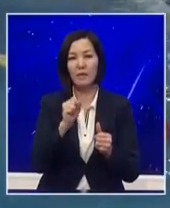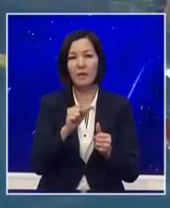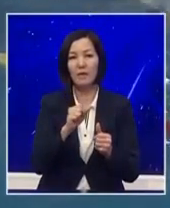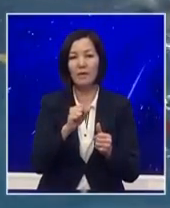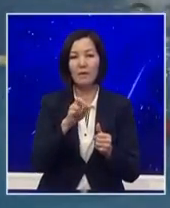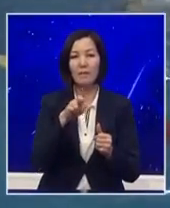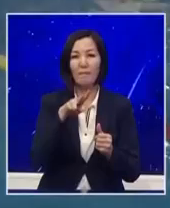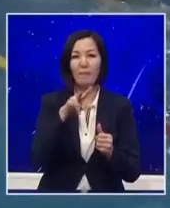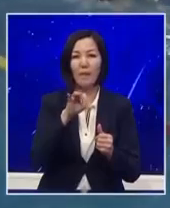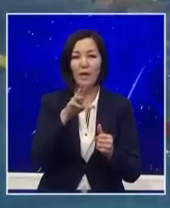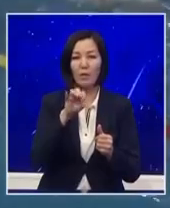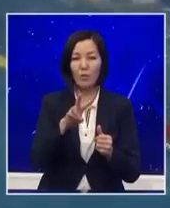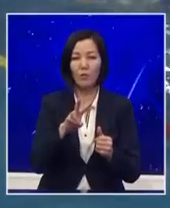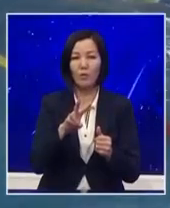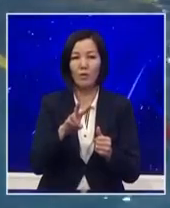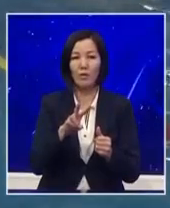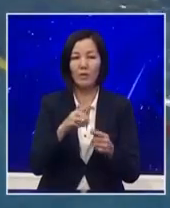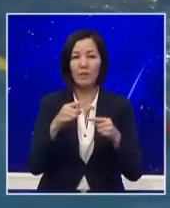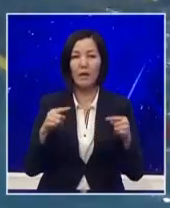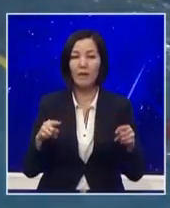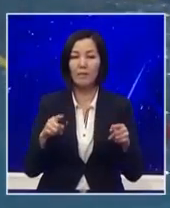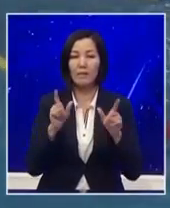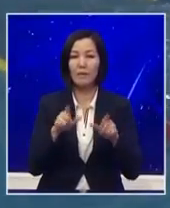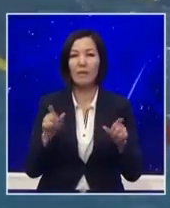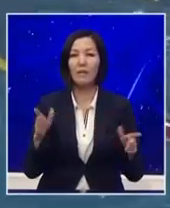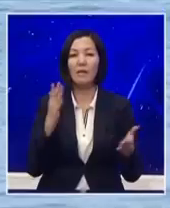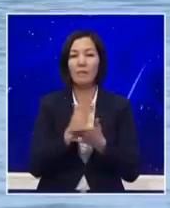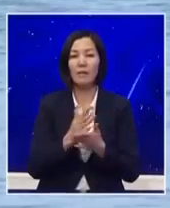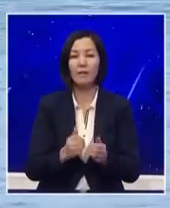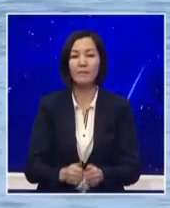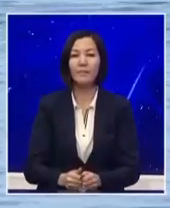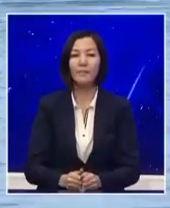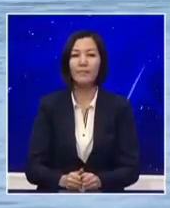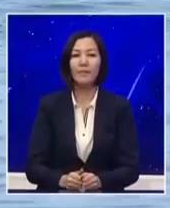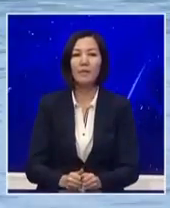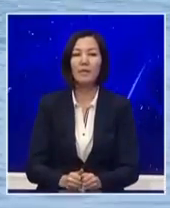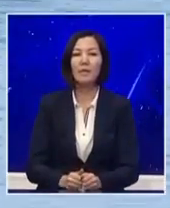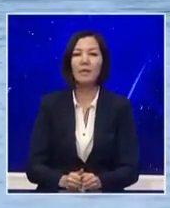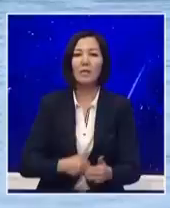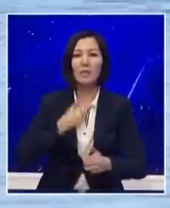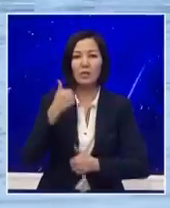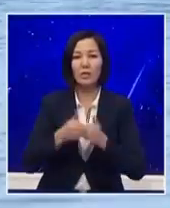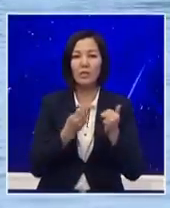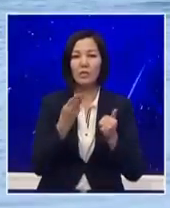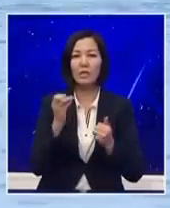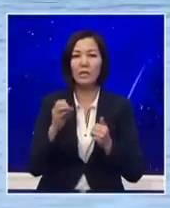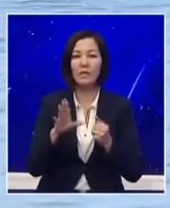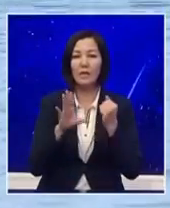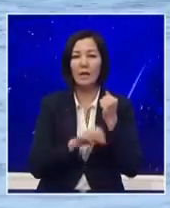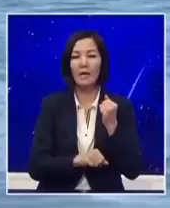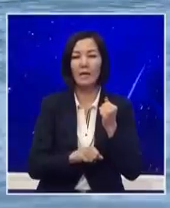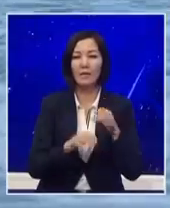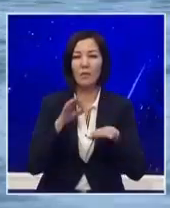Махмудов Платон. Одан тағы басқа балалар, негізі балалар көп. Оушенмен жарыса шілденің аяғында жалауын көтереді.